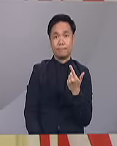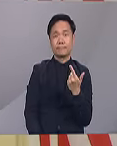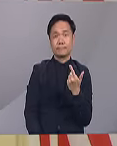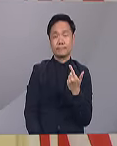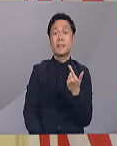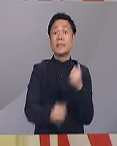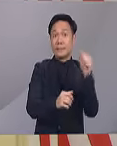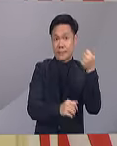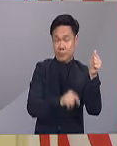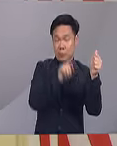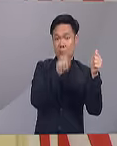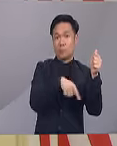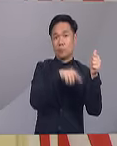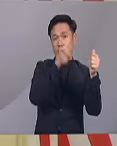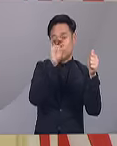Sebanyak